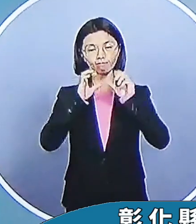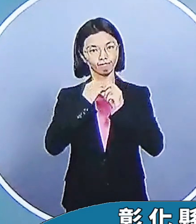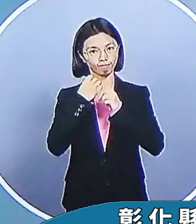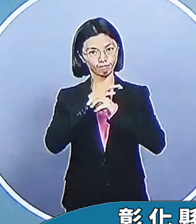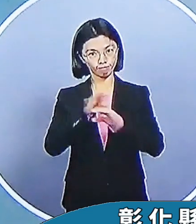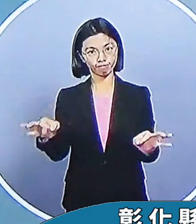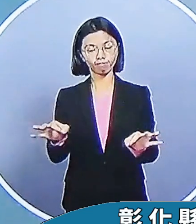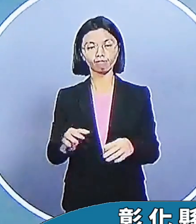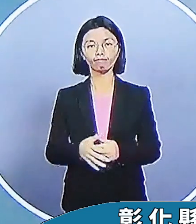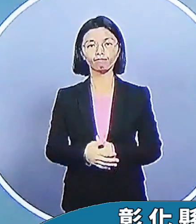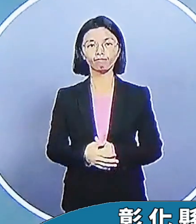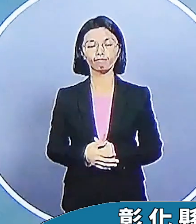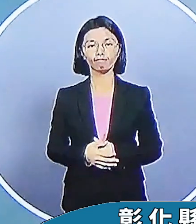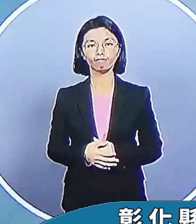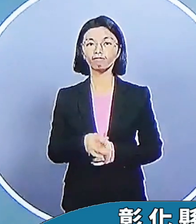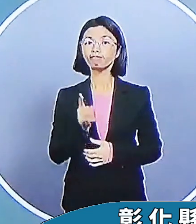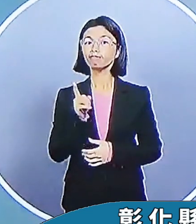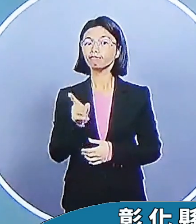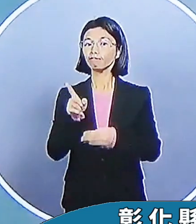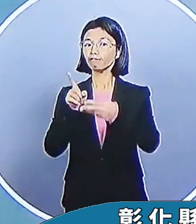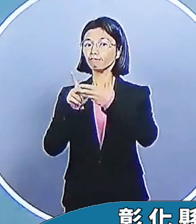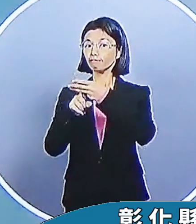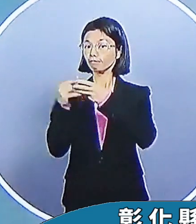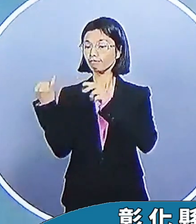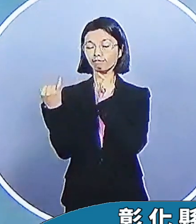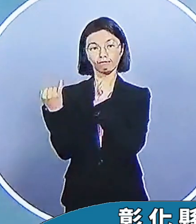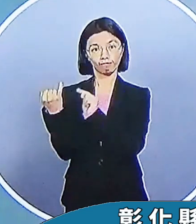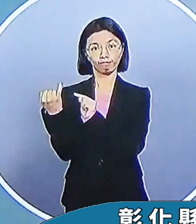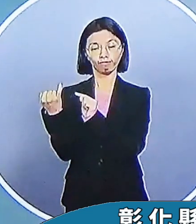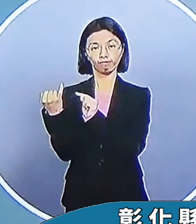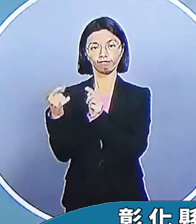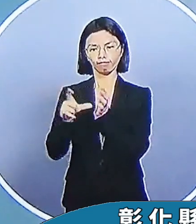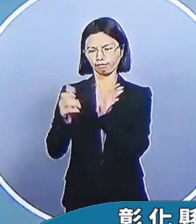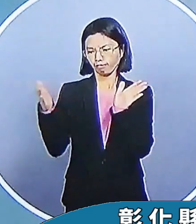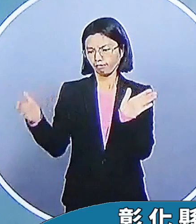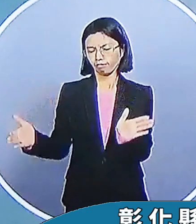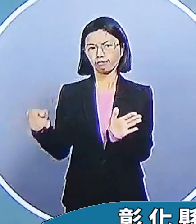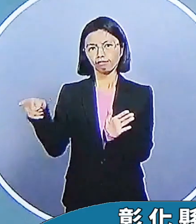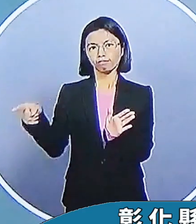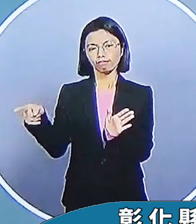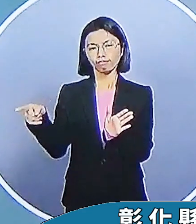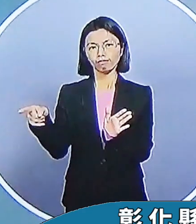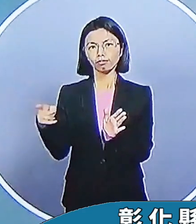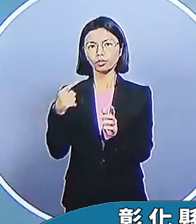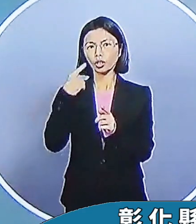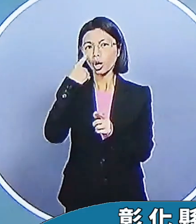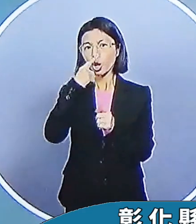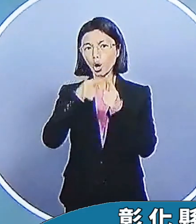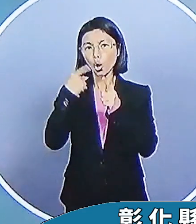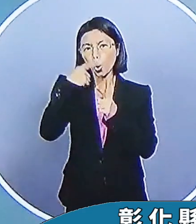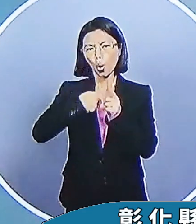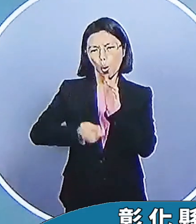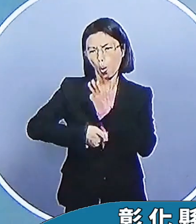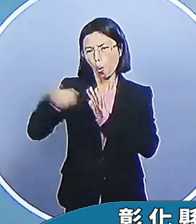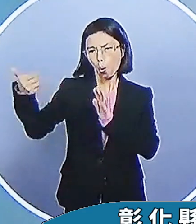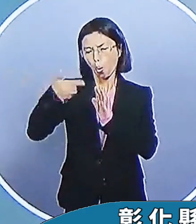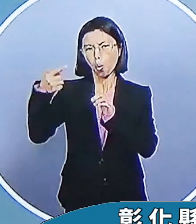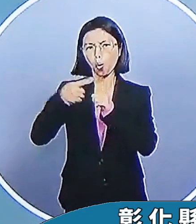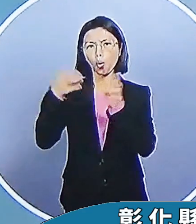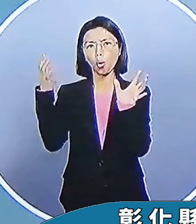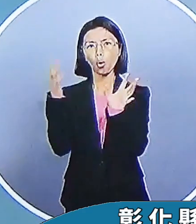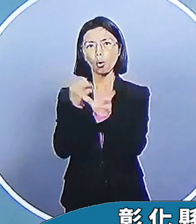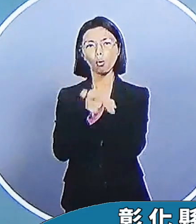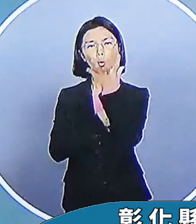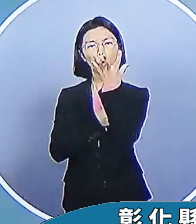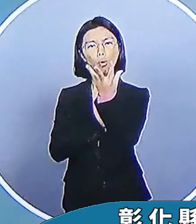外，王惠美在这个任内以及这里来这人口流失非常的严重。那知